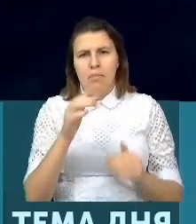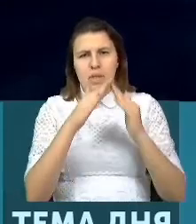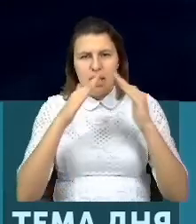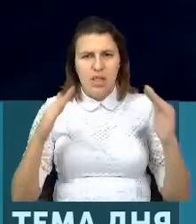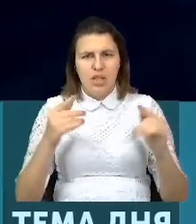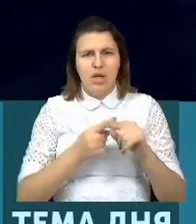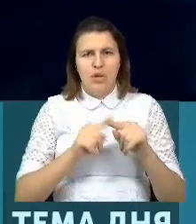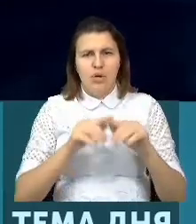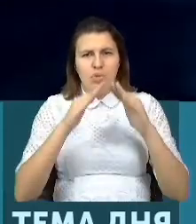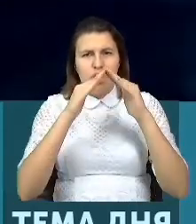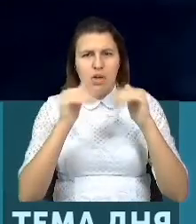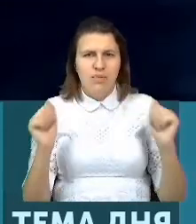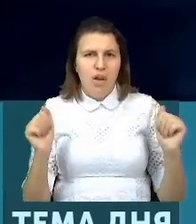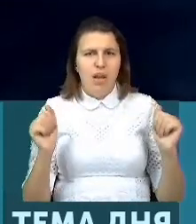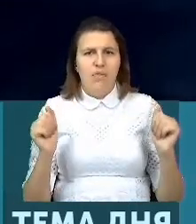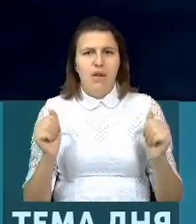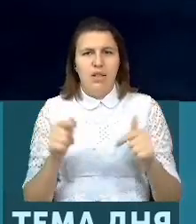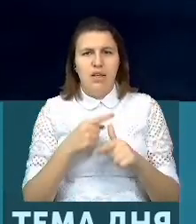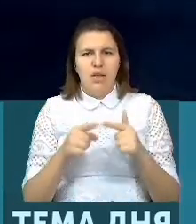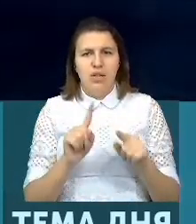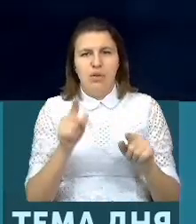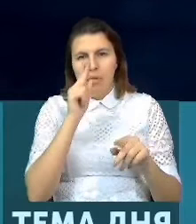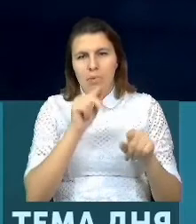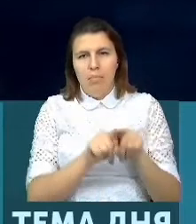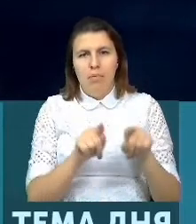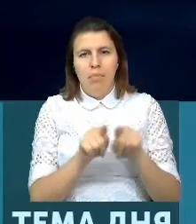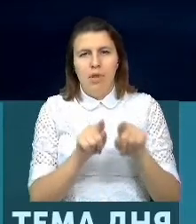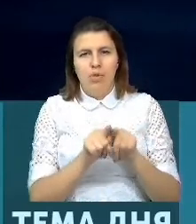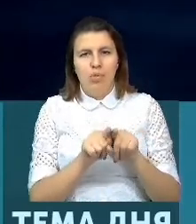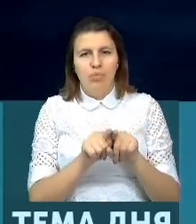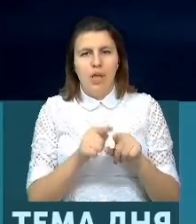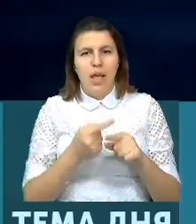глазах, или еще что-то подобное.